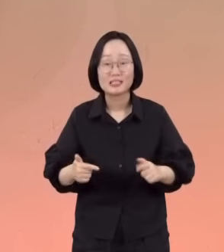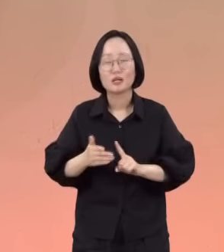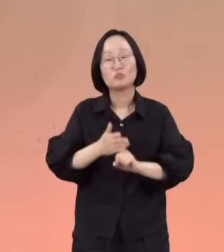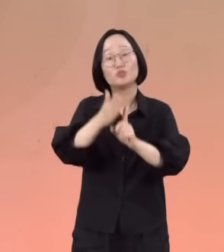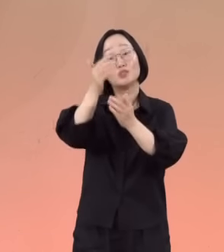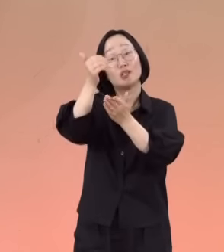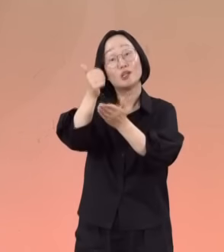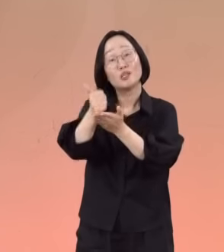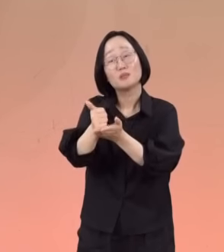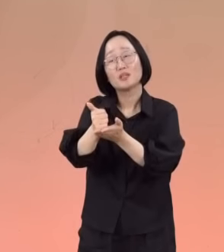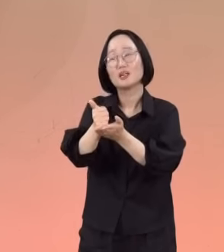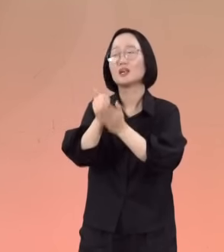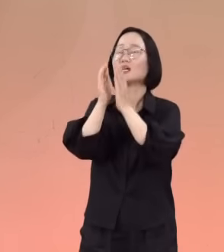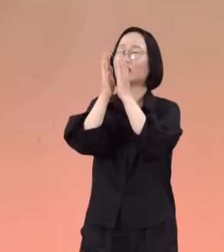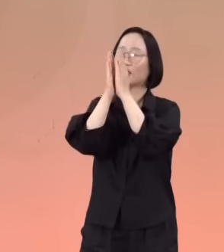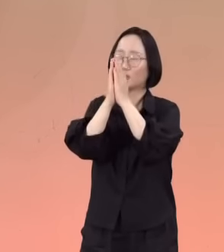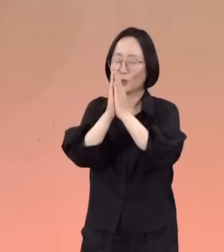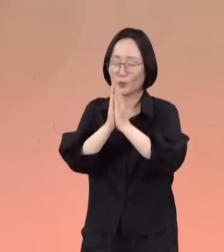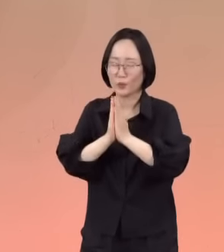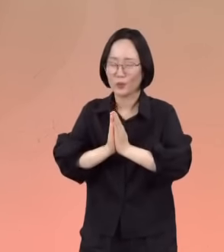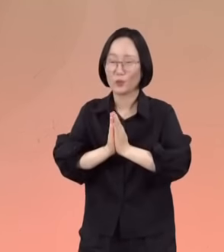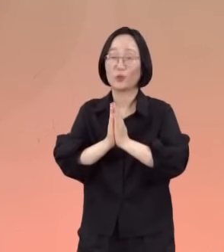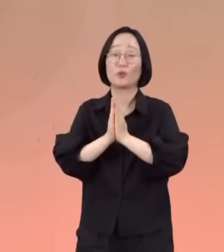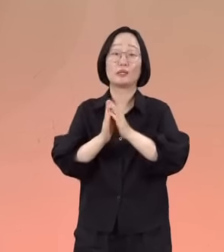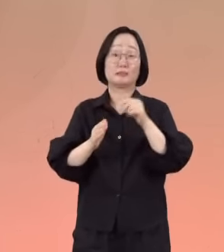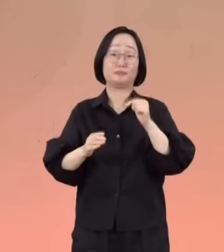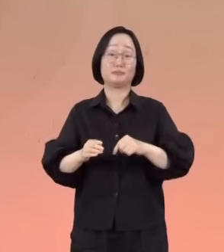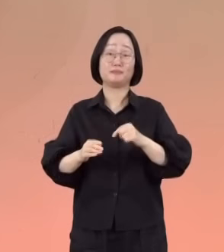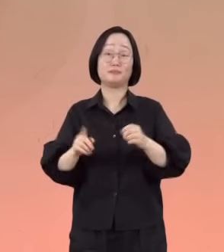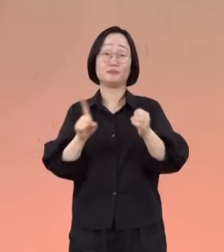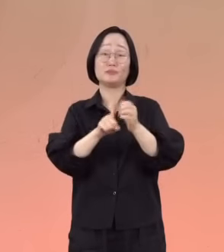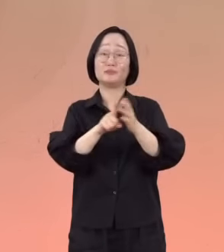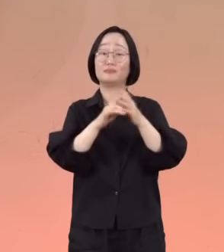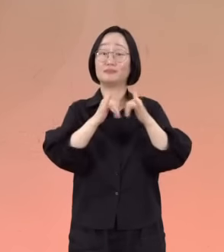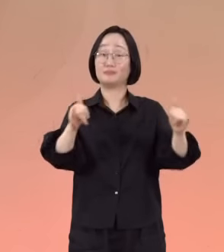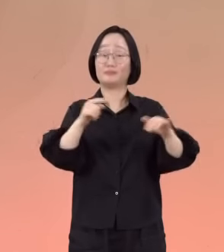부처님을 향해 기도하는 우리 불자들의